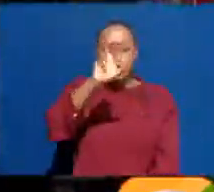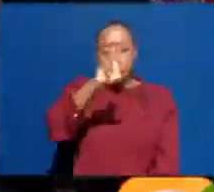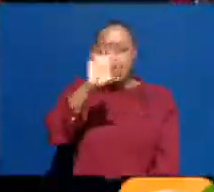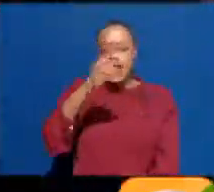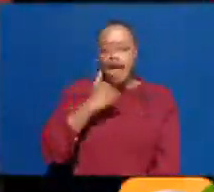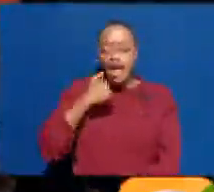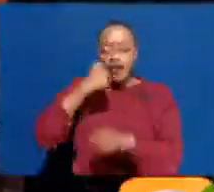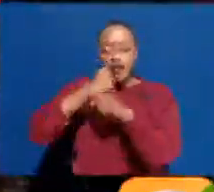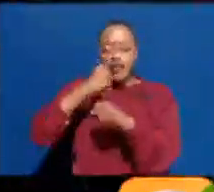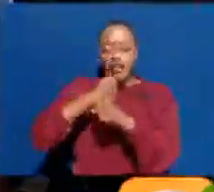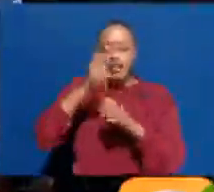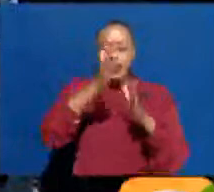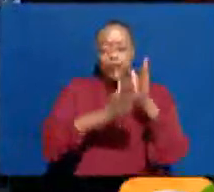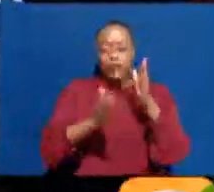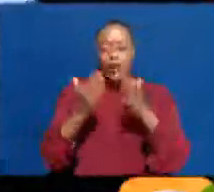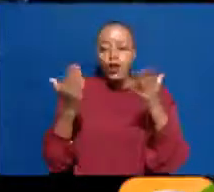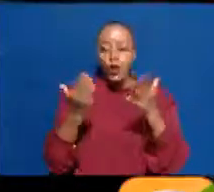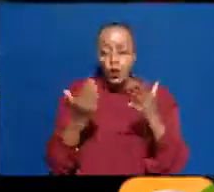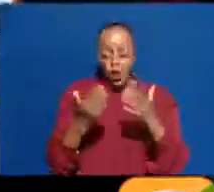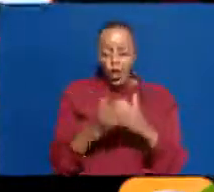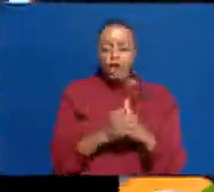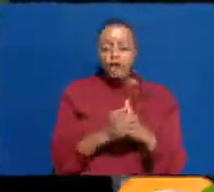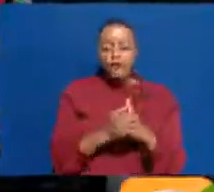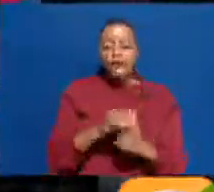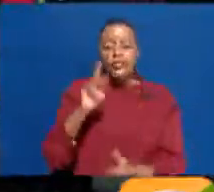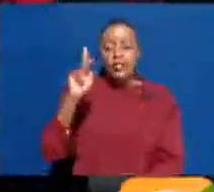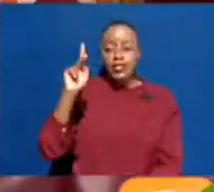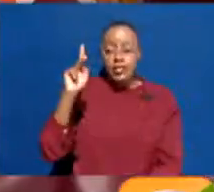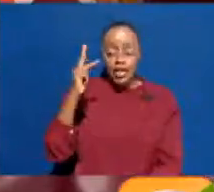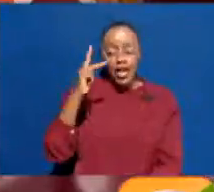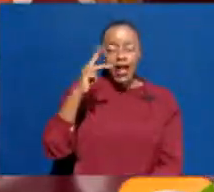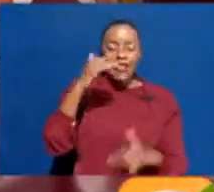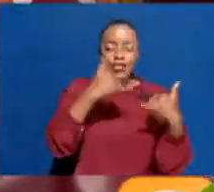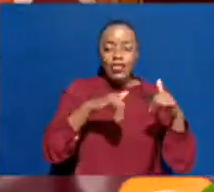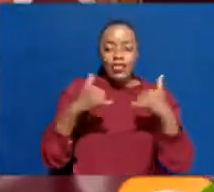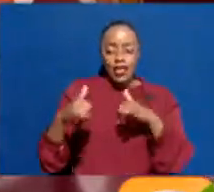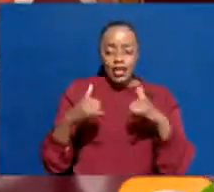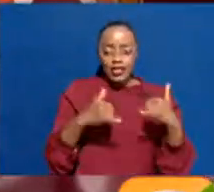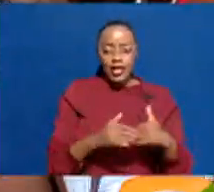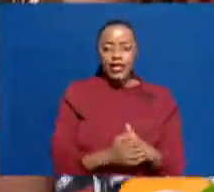maalum ikiandaliwa katika ukumbi wa sanaa wa Kenya jijini Nairobi.